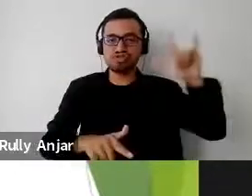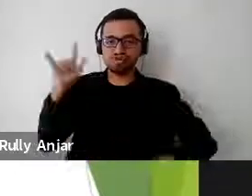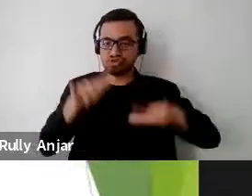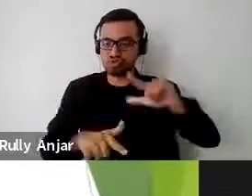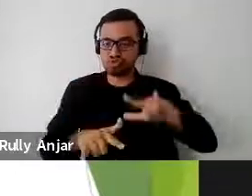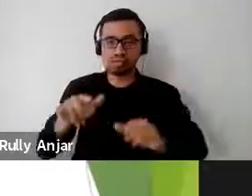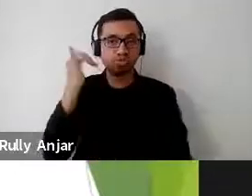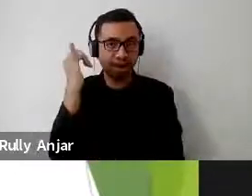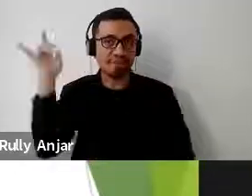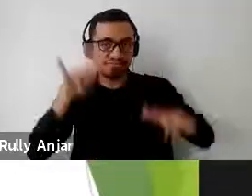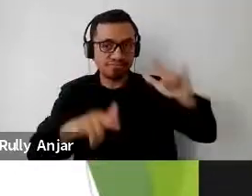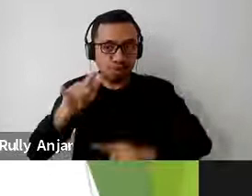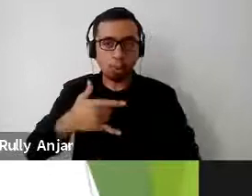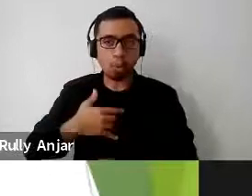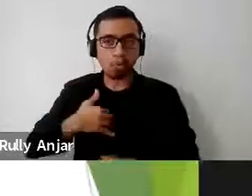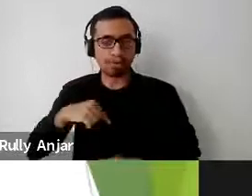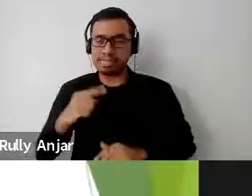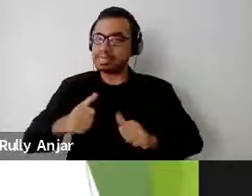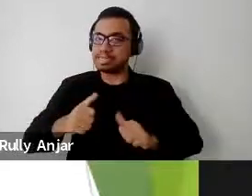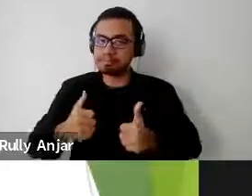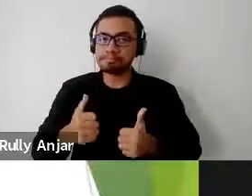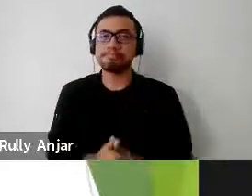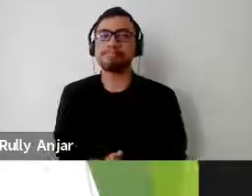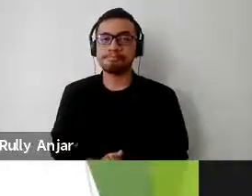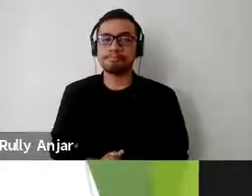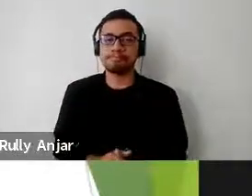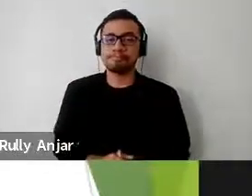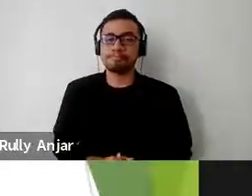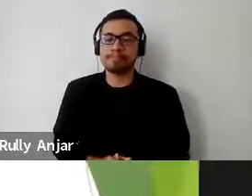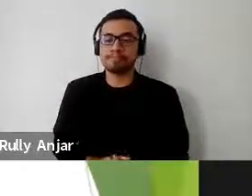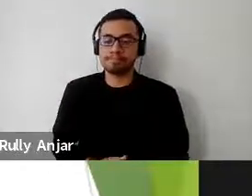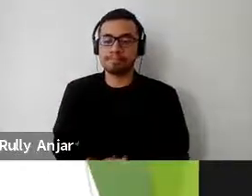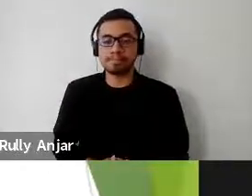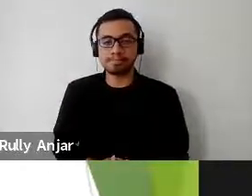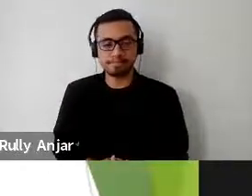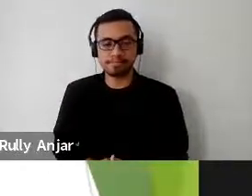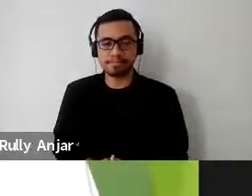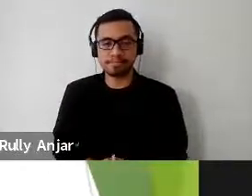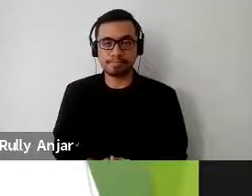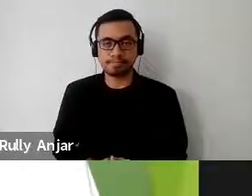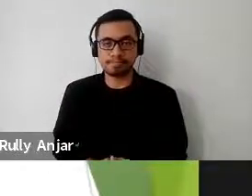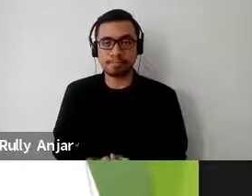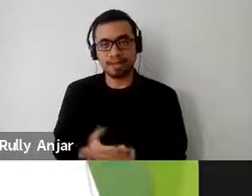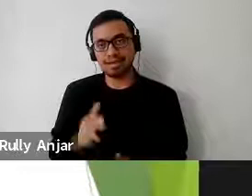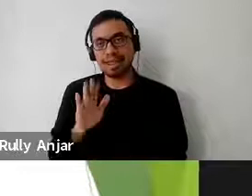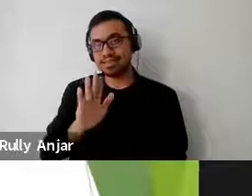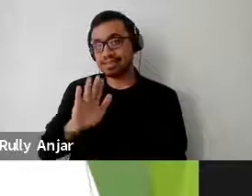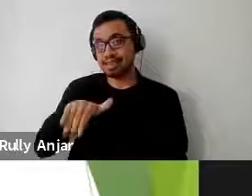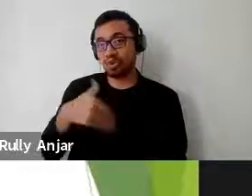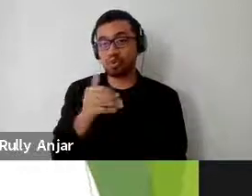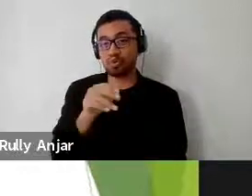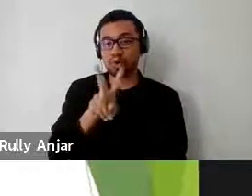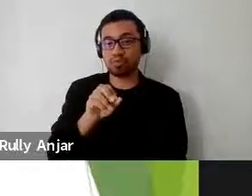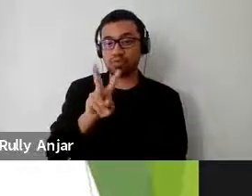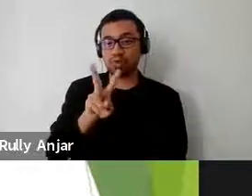sekalian, inilah yang harus kita cermati bersama, bagaimana ke depan di 2021 dan